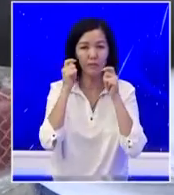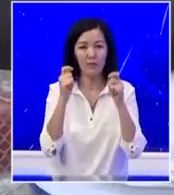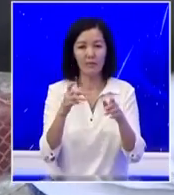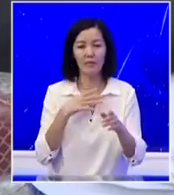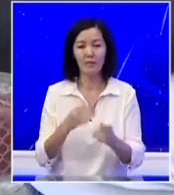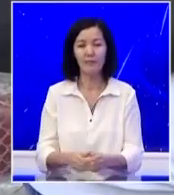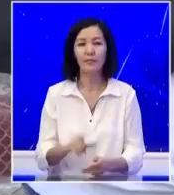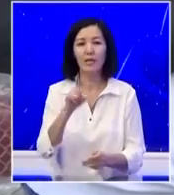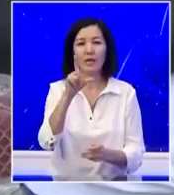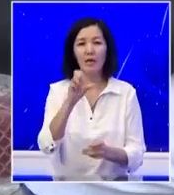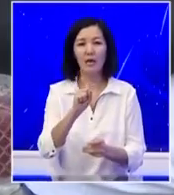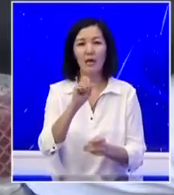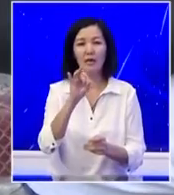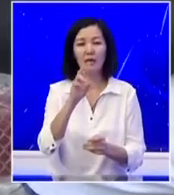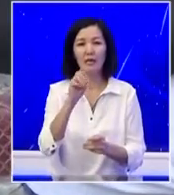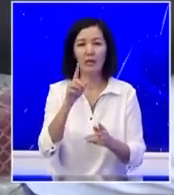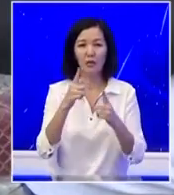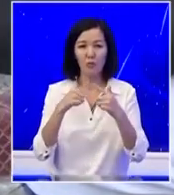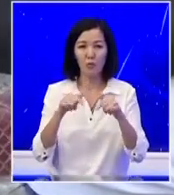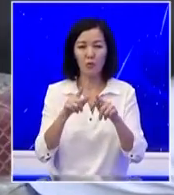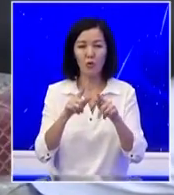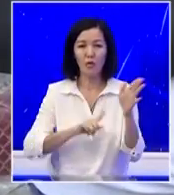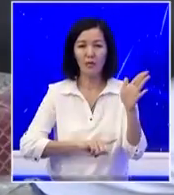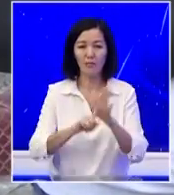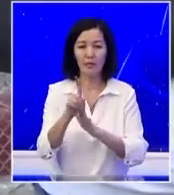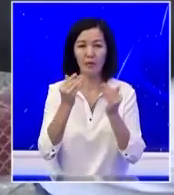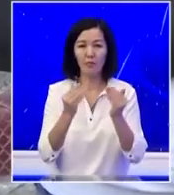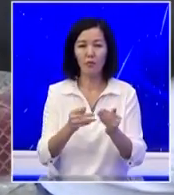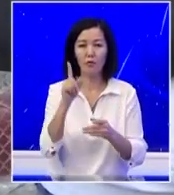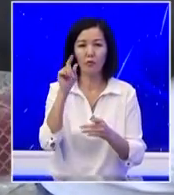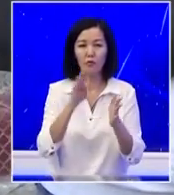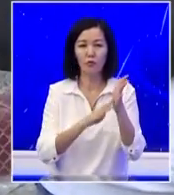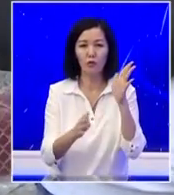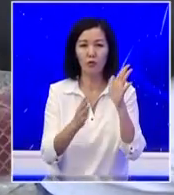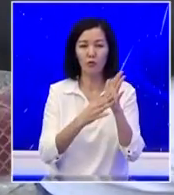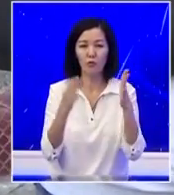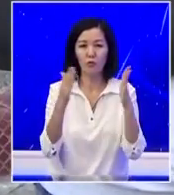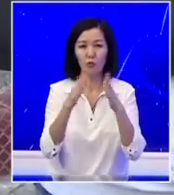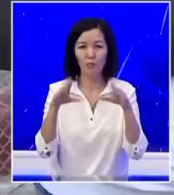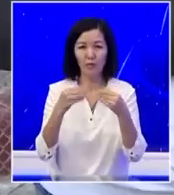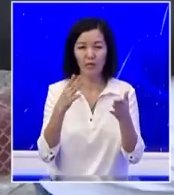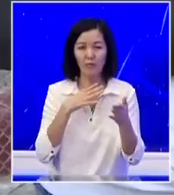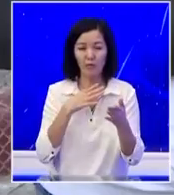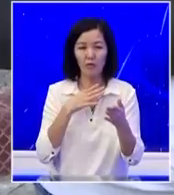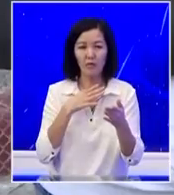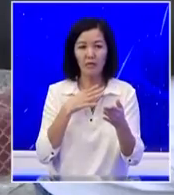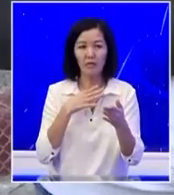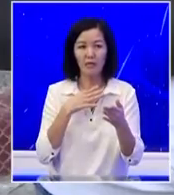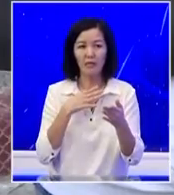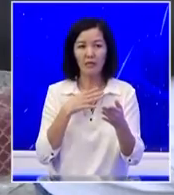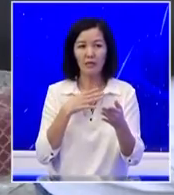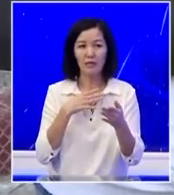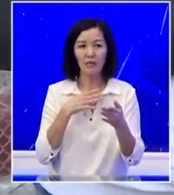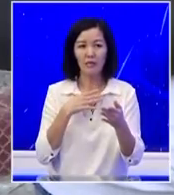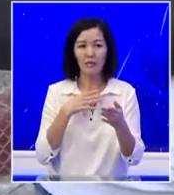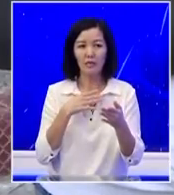қоры құрылғаннан бері бүгін міне 199-шы баспана беріліп отыр мұқтаж